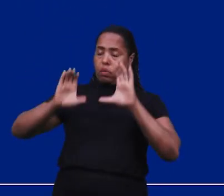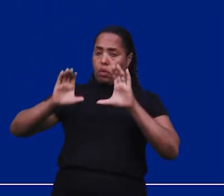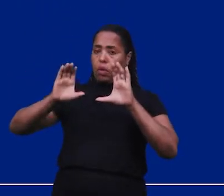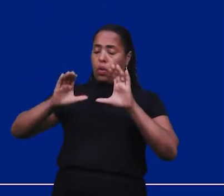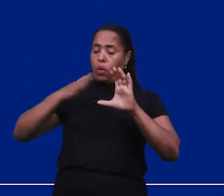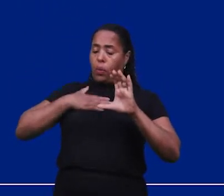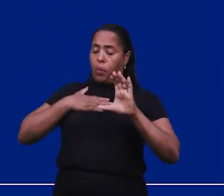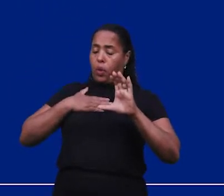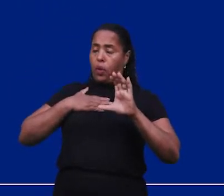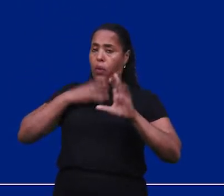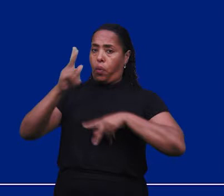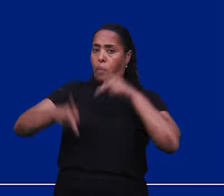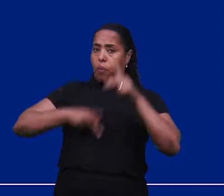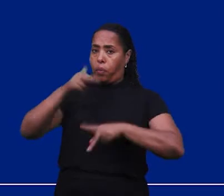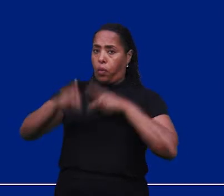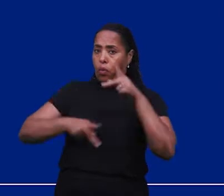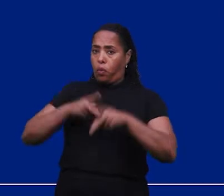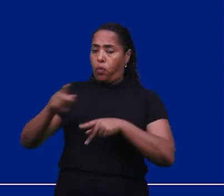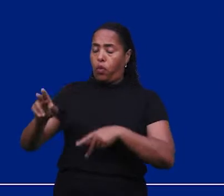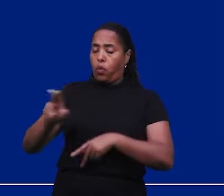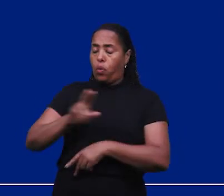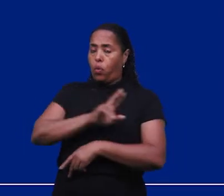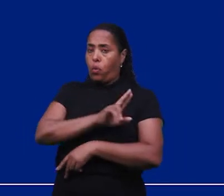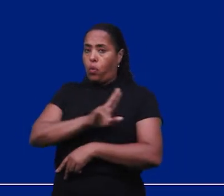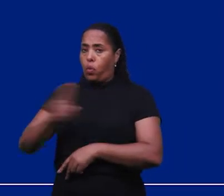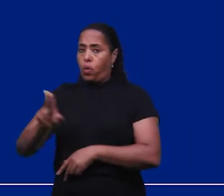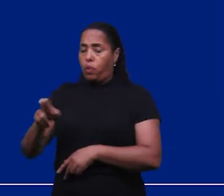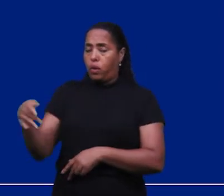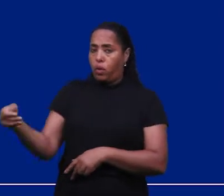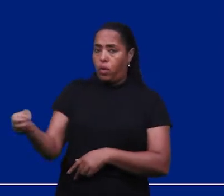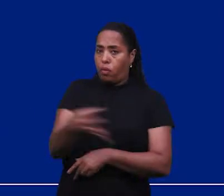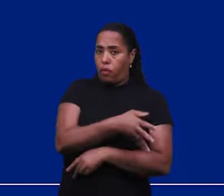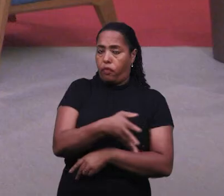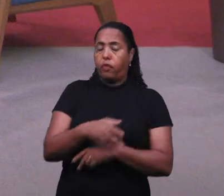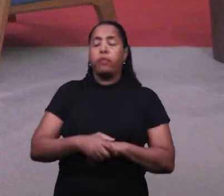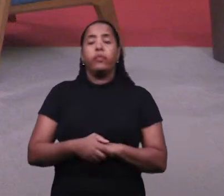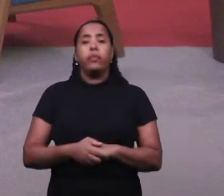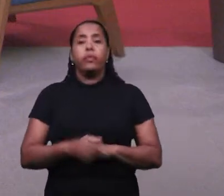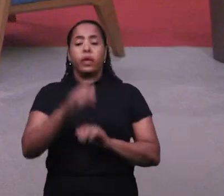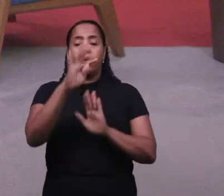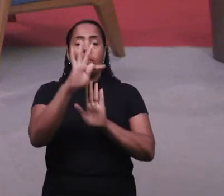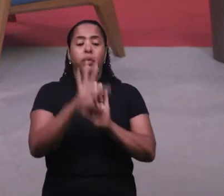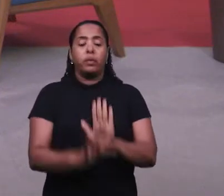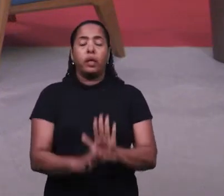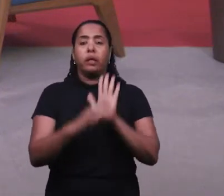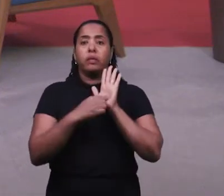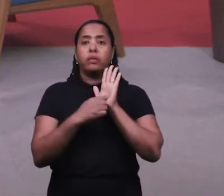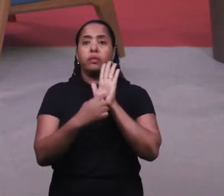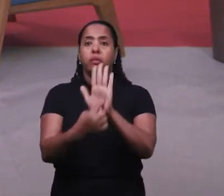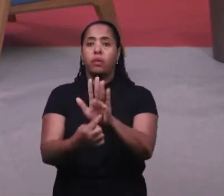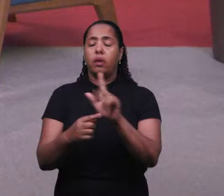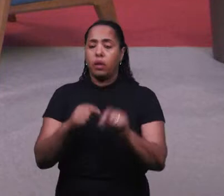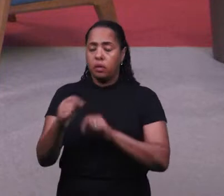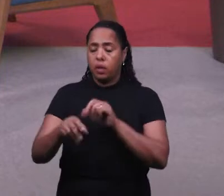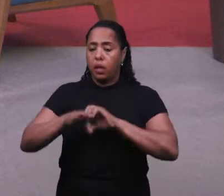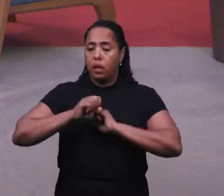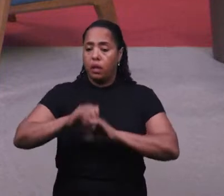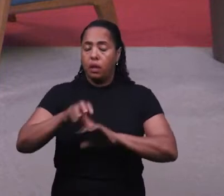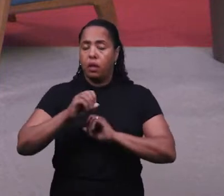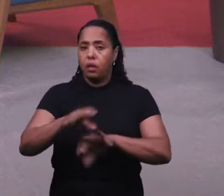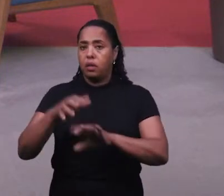de mon peuple et mon nouveau nom. Donc, ce texte nous parle de